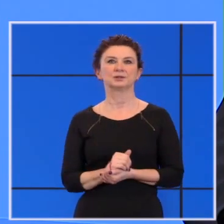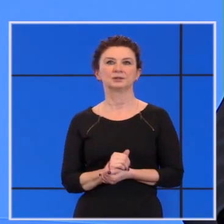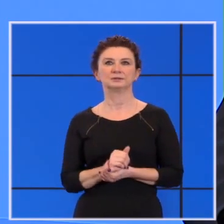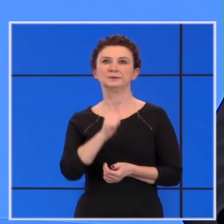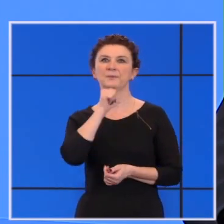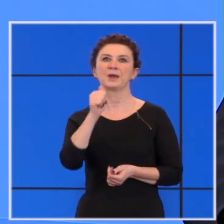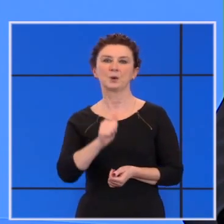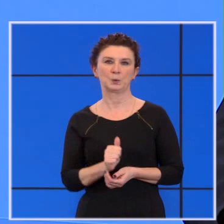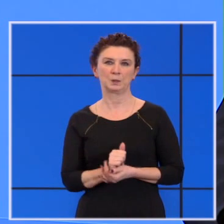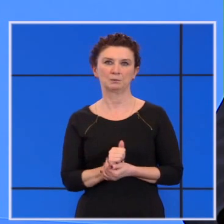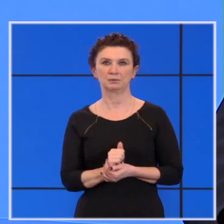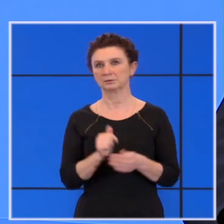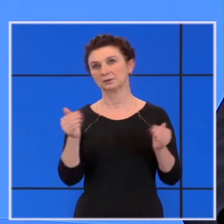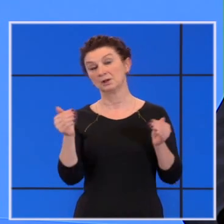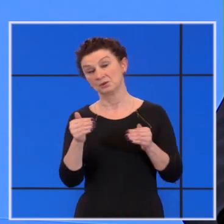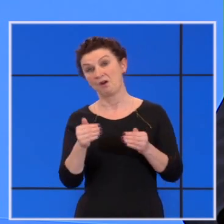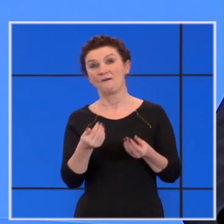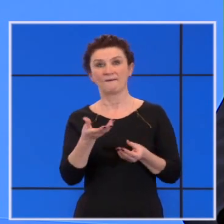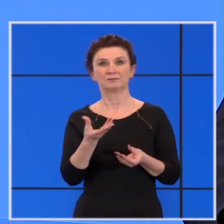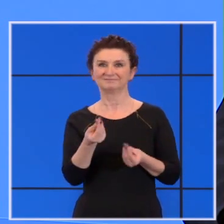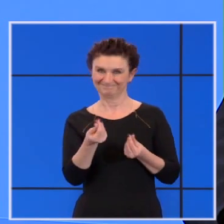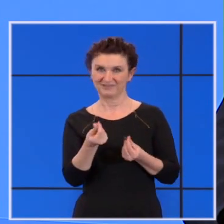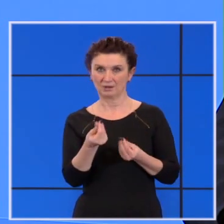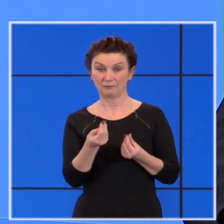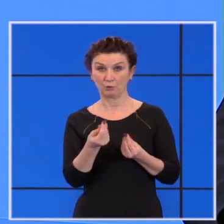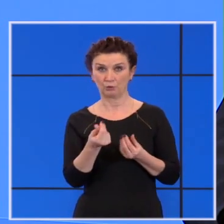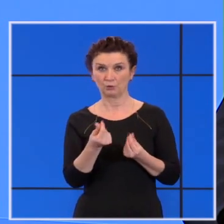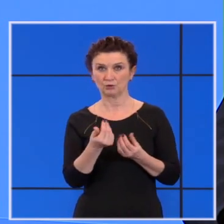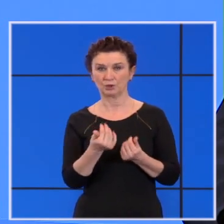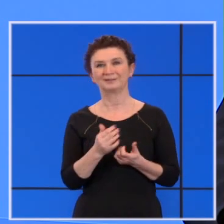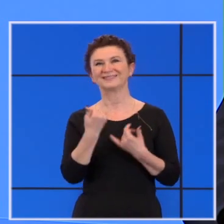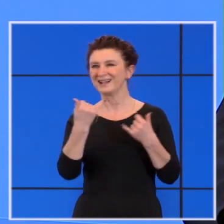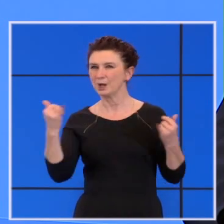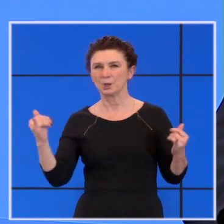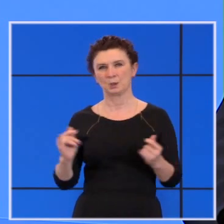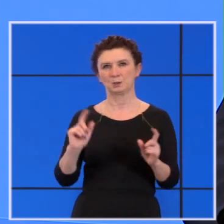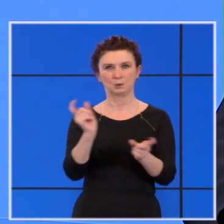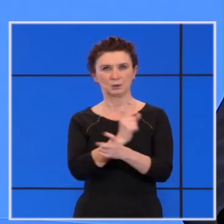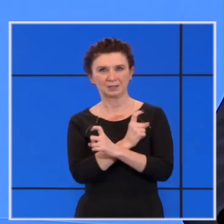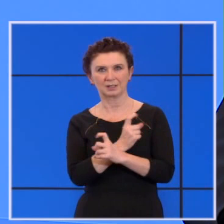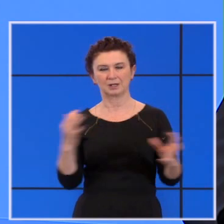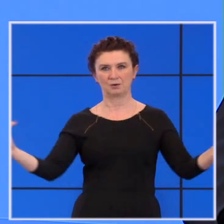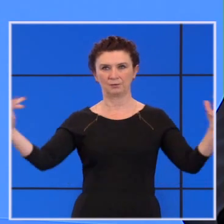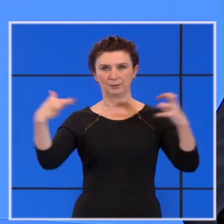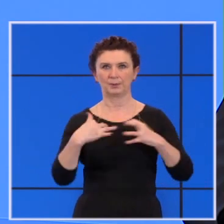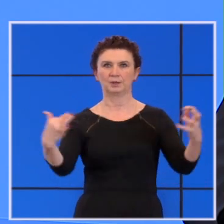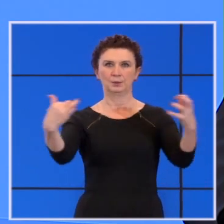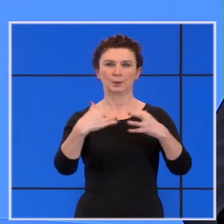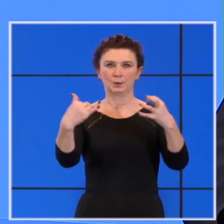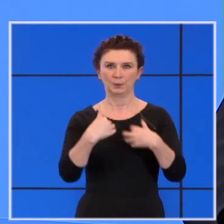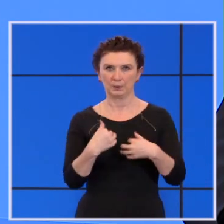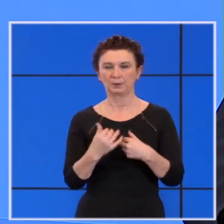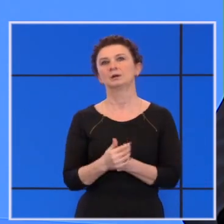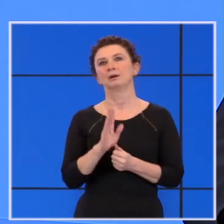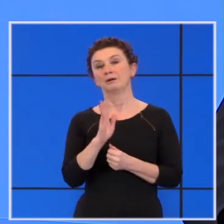Europy, to czy fundusze, które oczywiście płynęłyby ze wszystkich krajów europejskich na to, aby taką armię stworzyć, czy